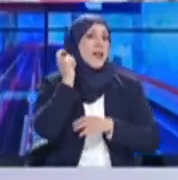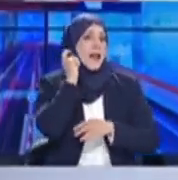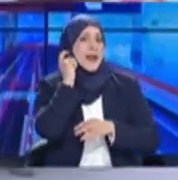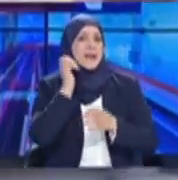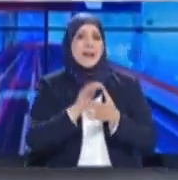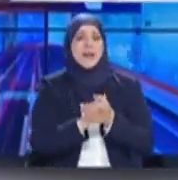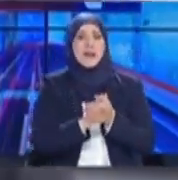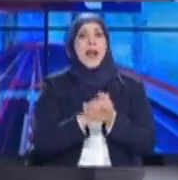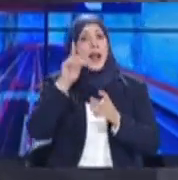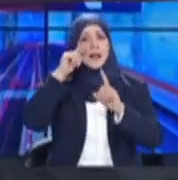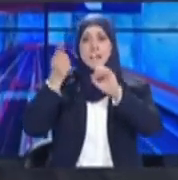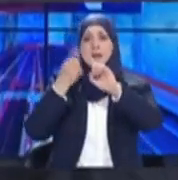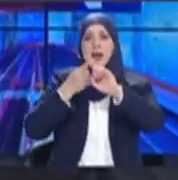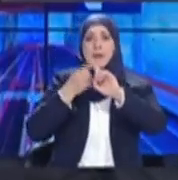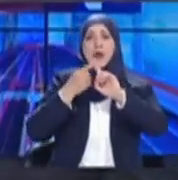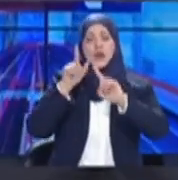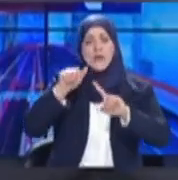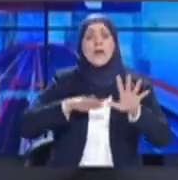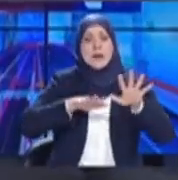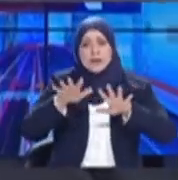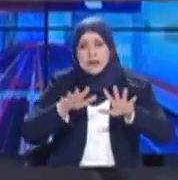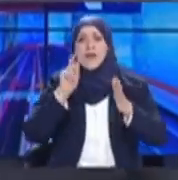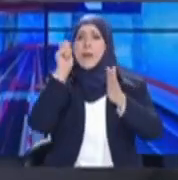اه تسجيلات